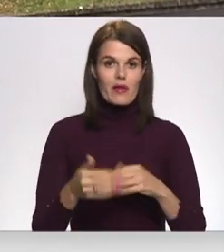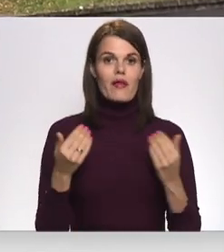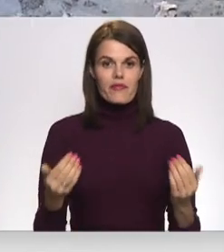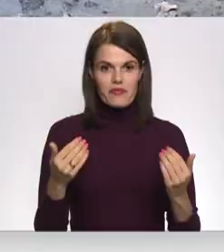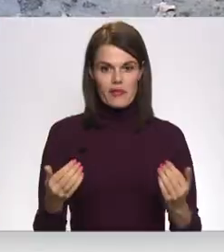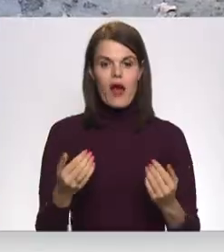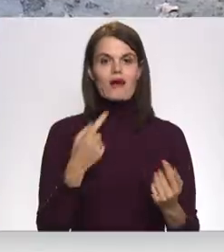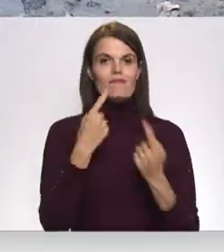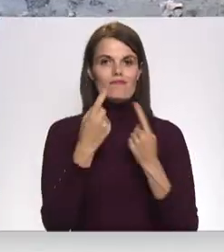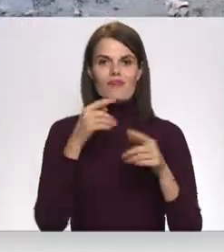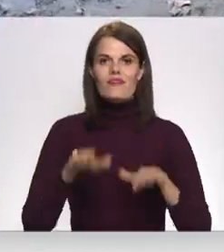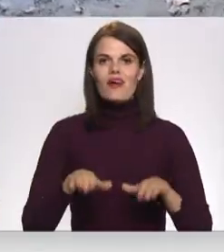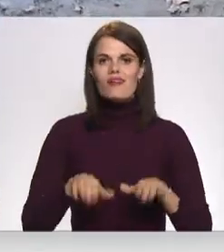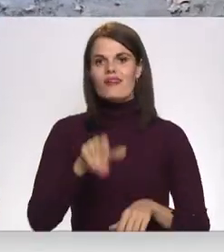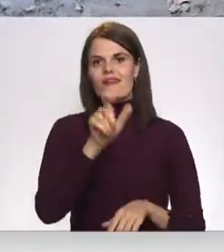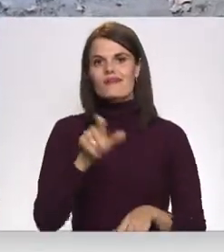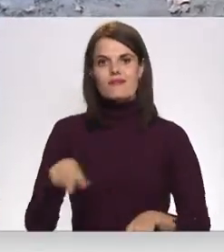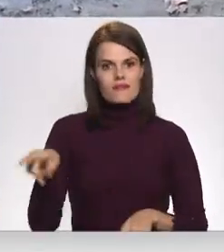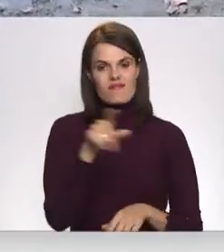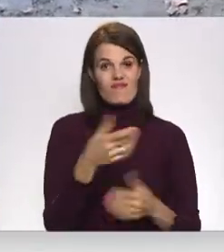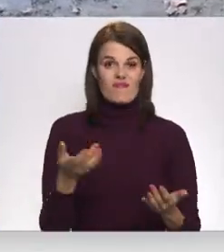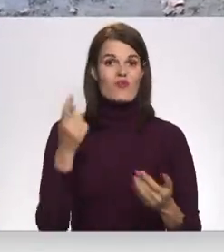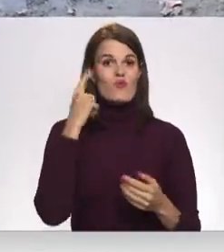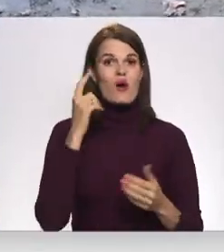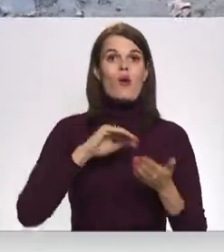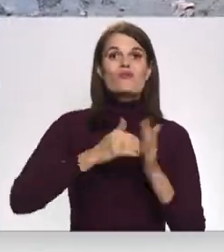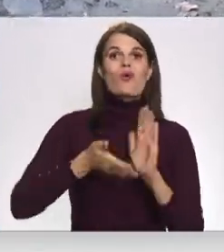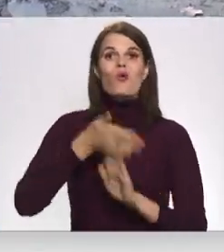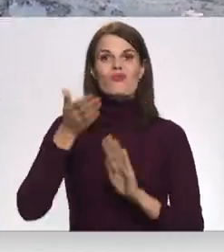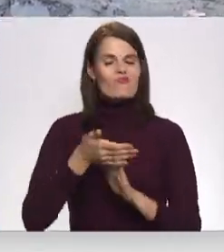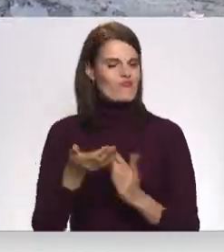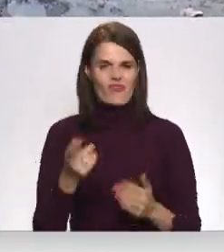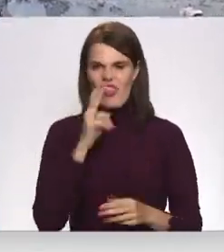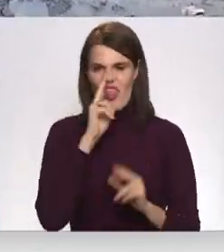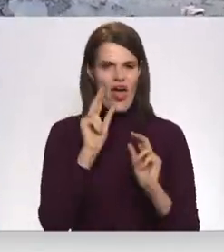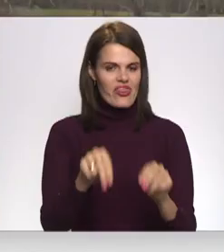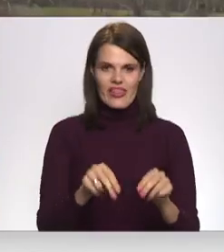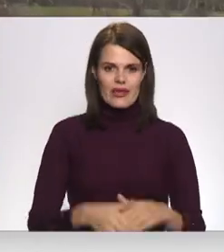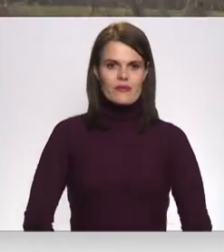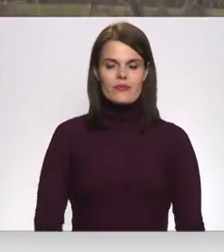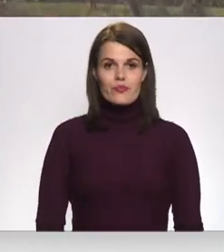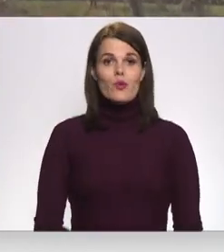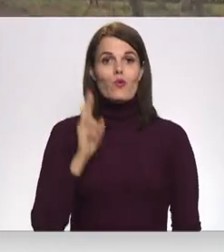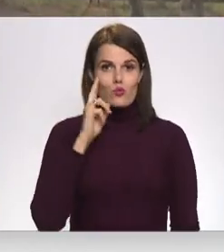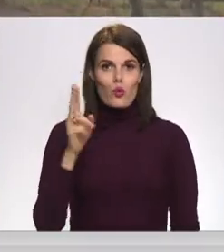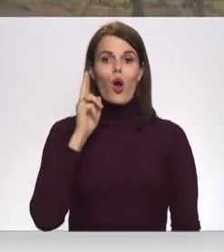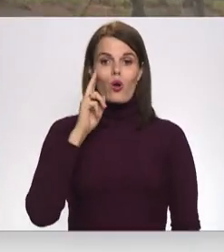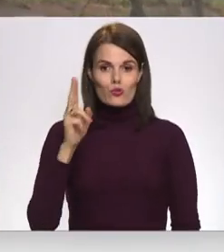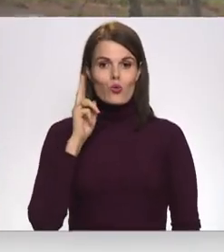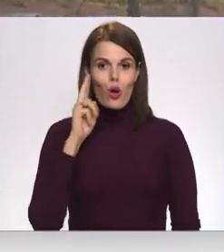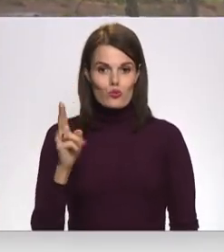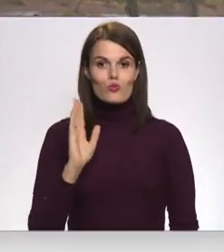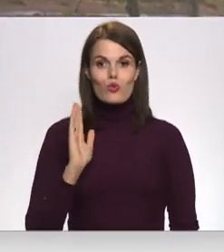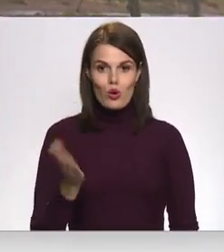RTV uzrunātie iedzīvotāji vairs īsti pat necer, ka situācija varētu uzlaboties. Solīja un joprojām